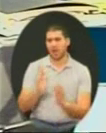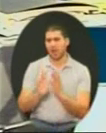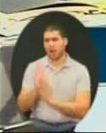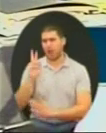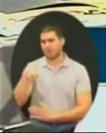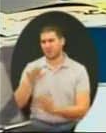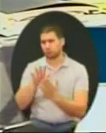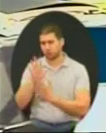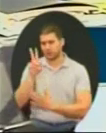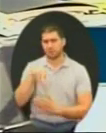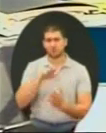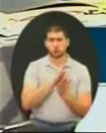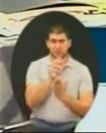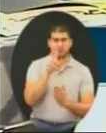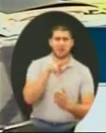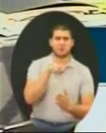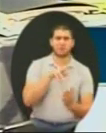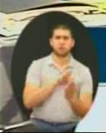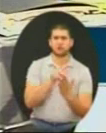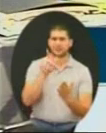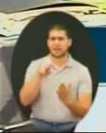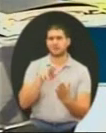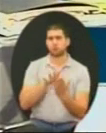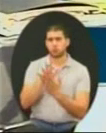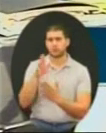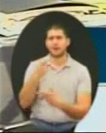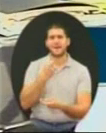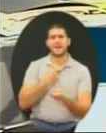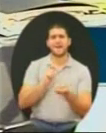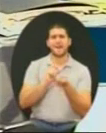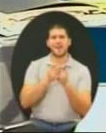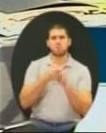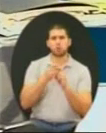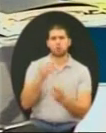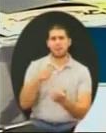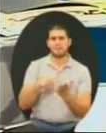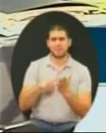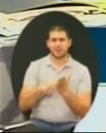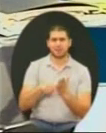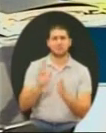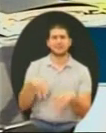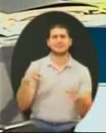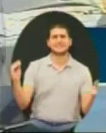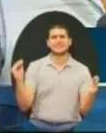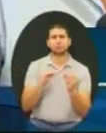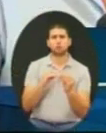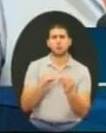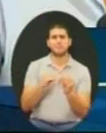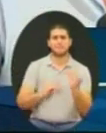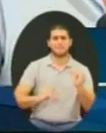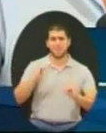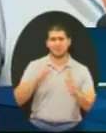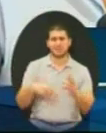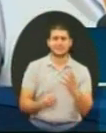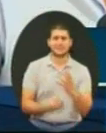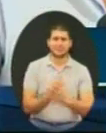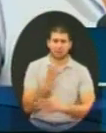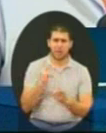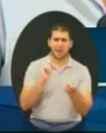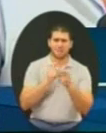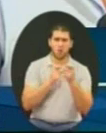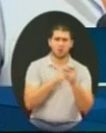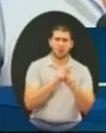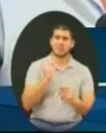15-16 ובתקציב 17-18, רפורמות לבנקים, רפורמות להקטנת יוקר מחיה, רפורמות לצמצום פערים, רפורמות לצמיחה. הדברים